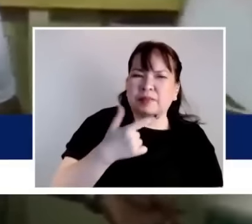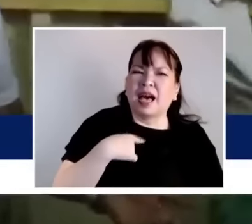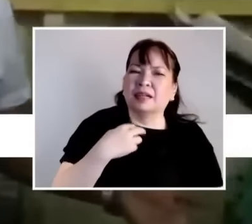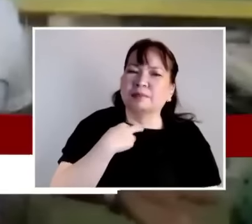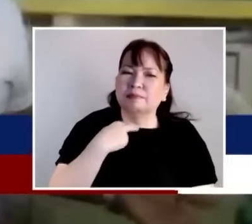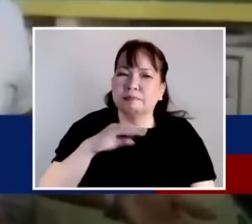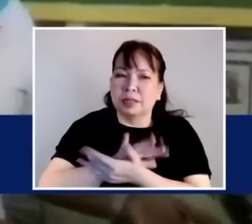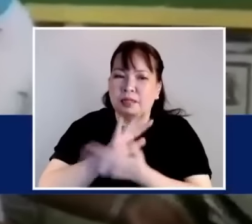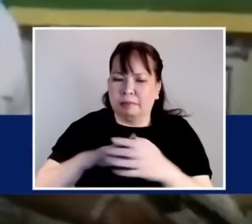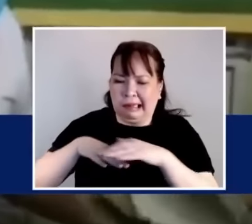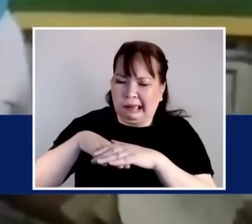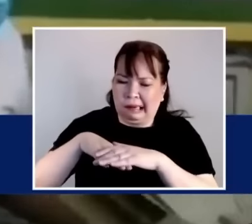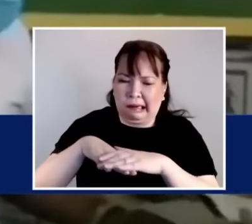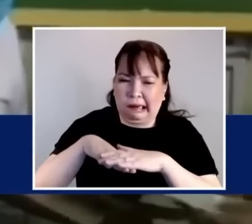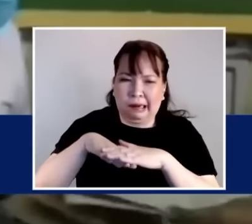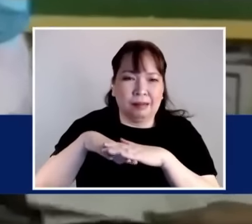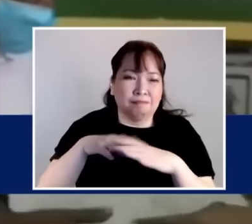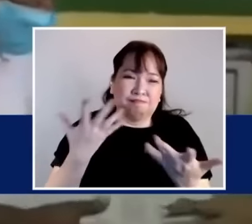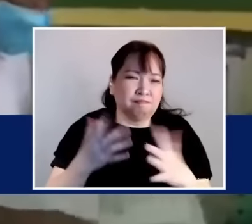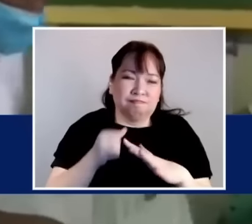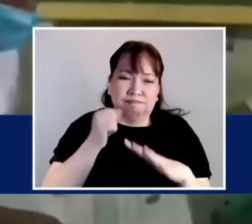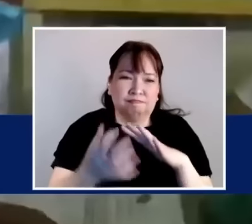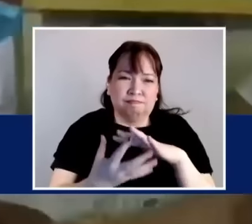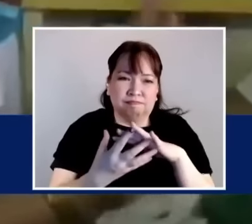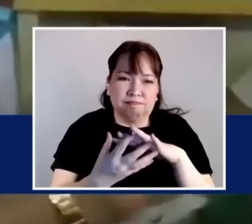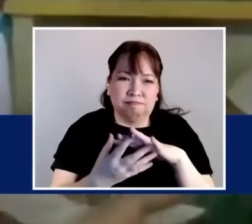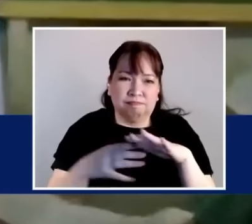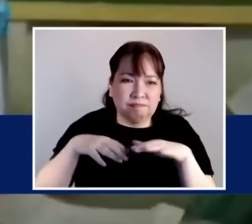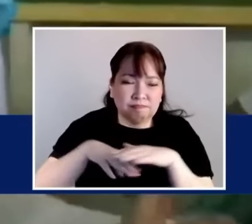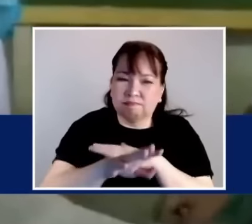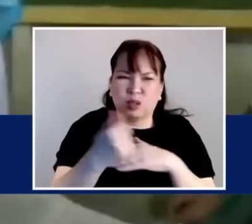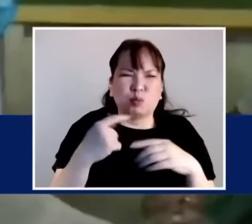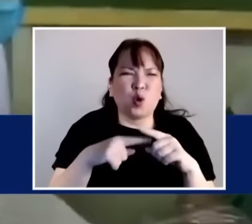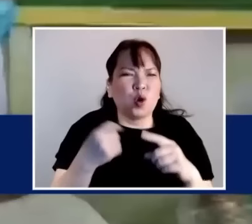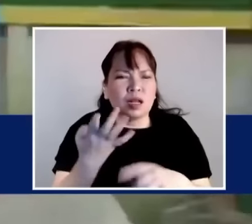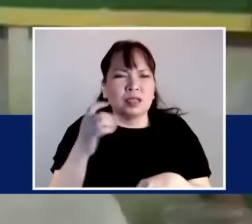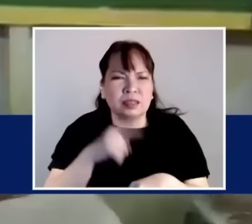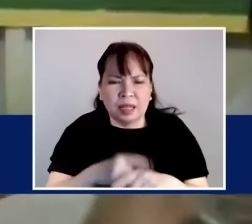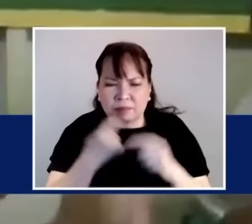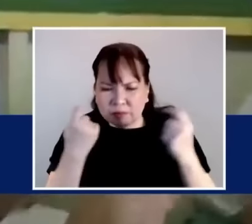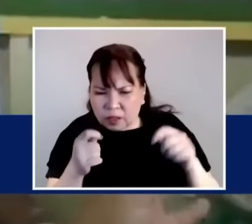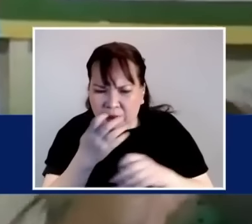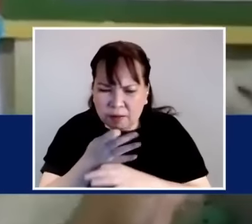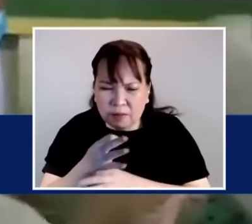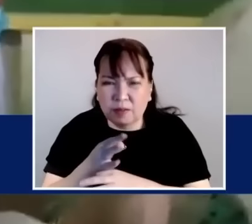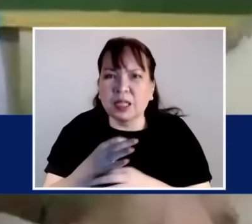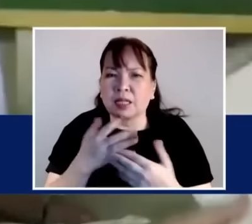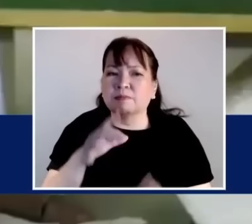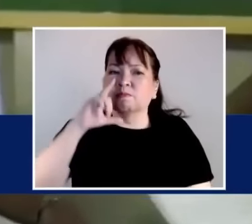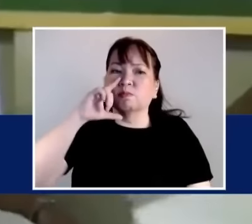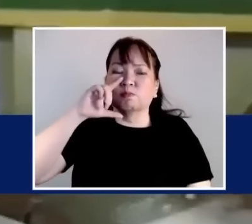niya kinakain yung mga balota. Kailangan ilang beses namin tin-troubleshoot, nireport ko na rin sa aming technician at